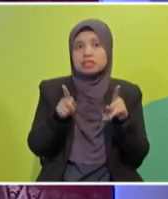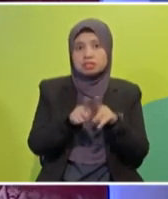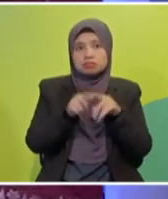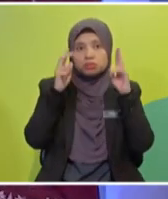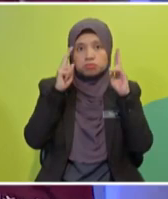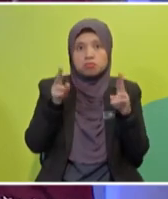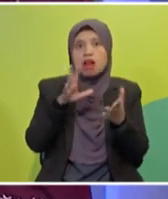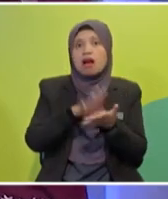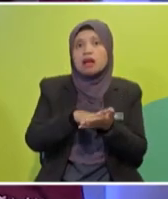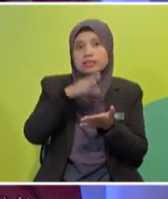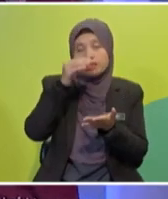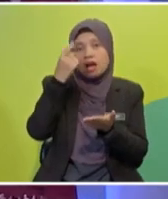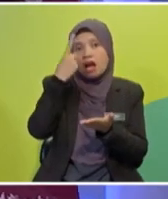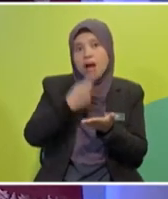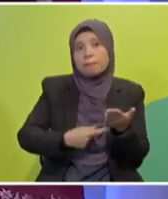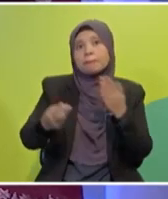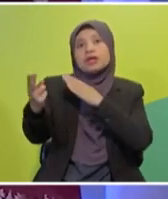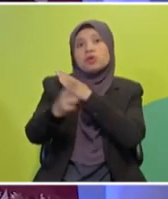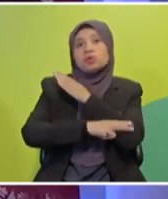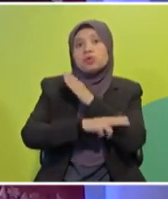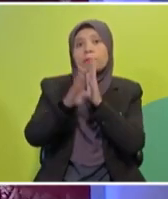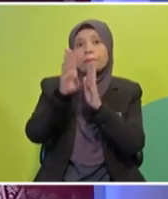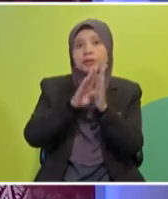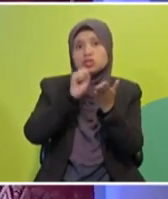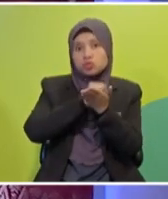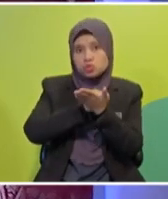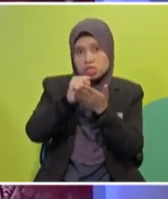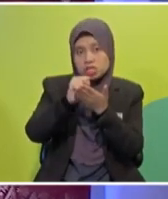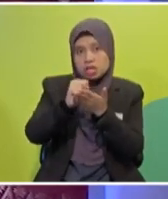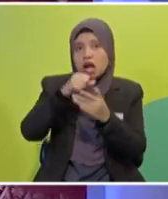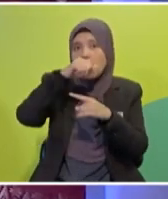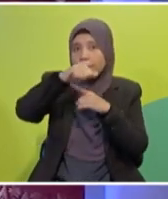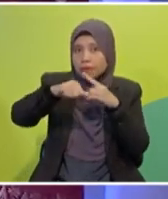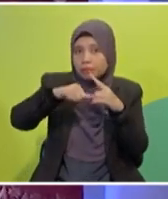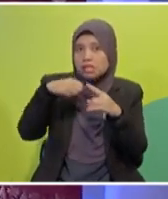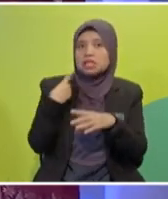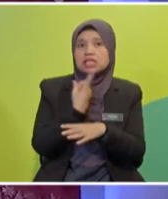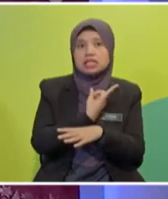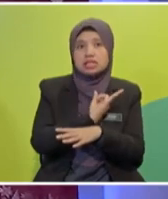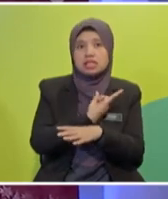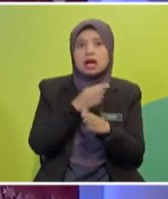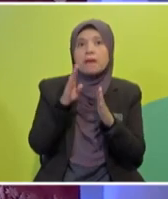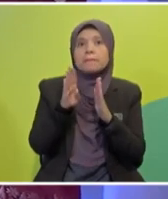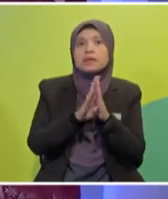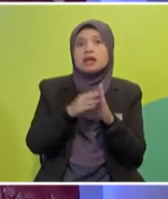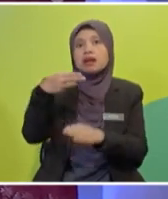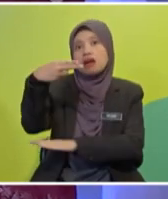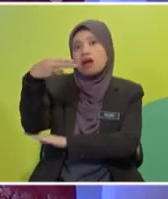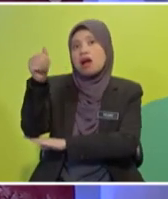kita nak belajar pula apa hukum bersuci tadi. Apabila kita berhadas besar, apa hukum